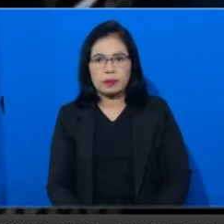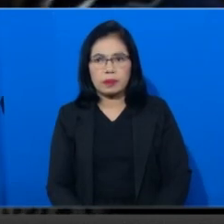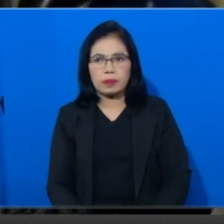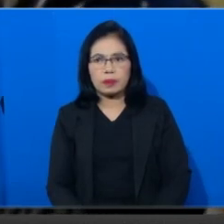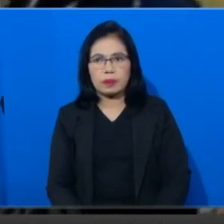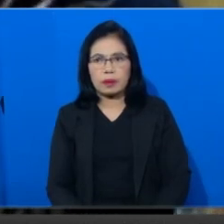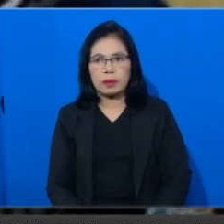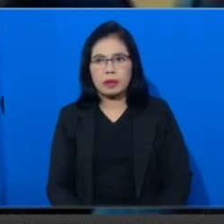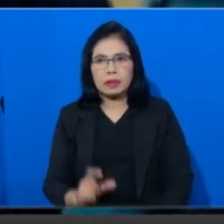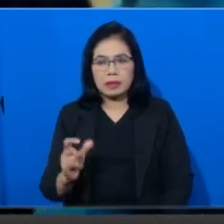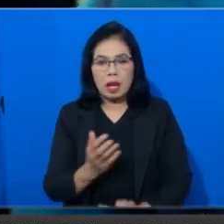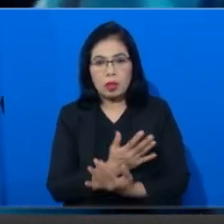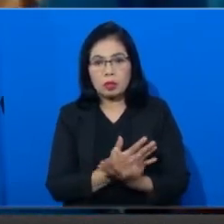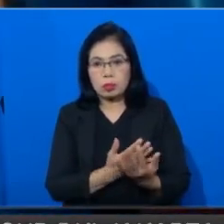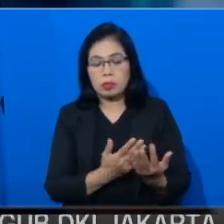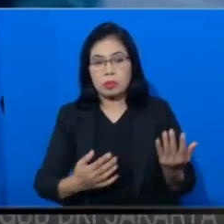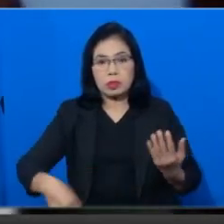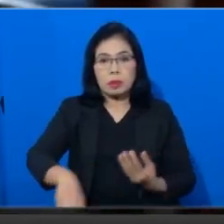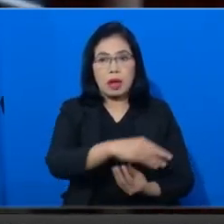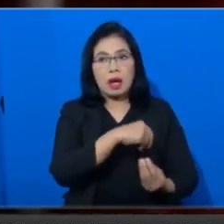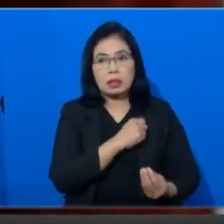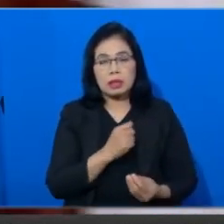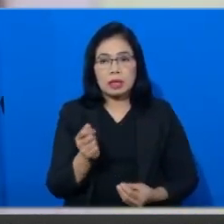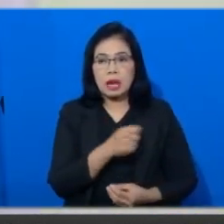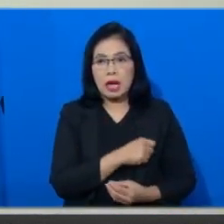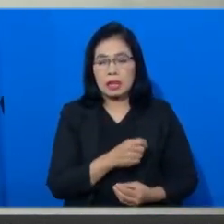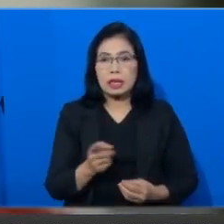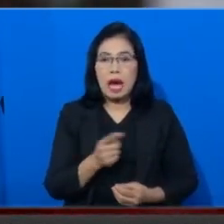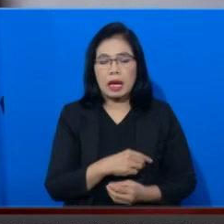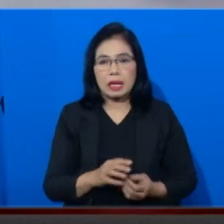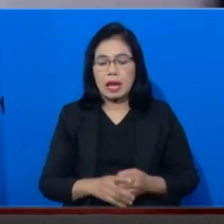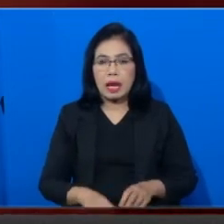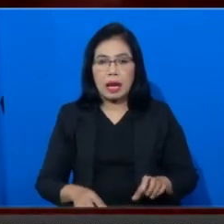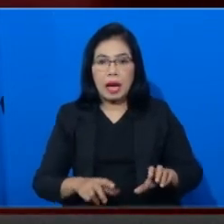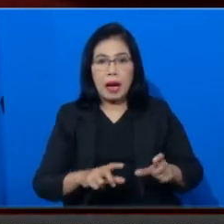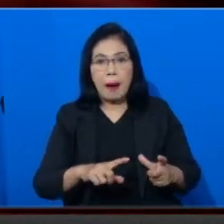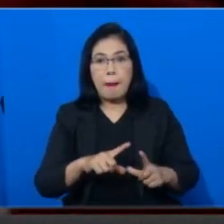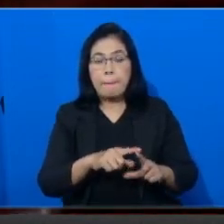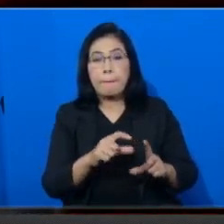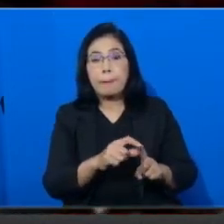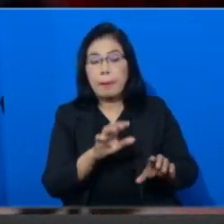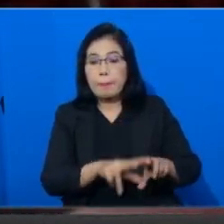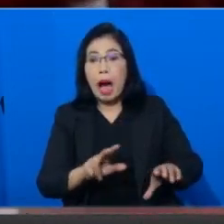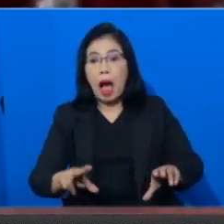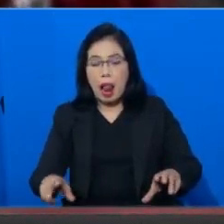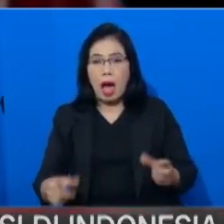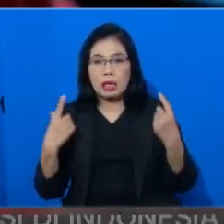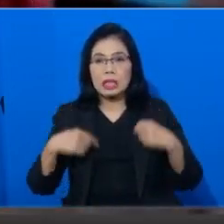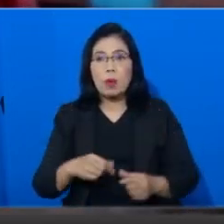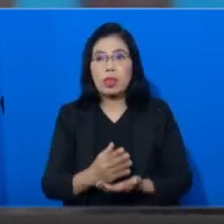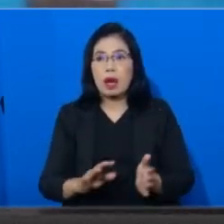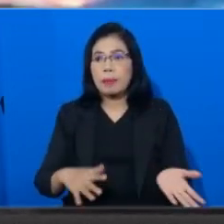Seorang jemaah calon haji asal Kabupaten Pemalang, Jawa Tengah, Daryono Kasrup Limun, meninggal dunia setelah masuk ke embarkasi Solo Minggu